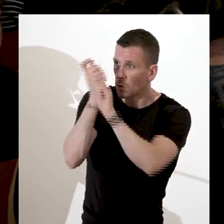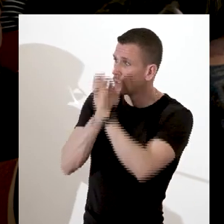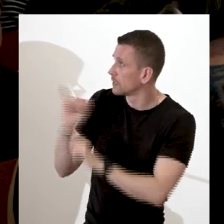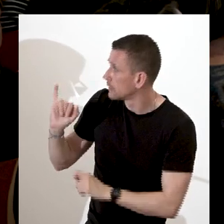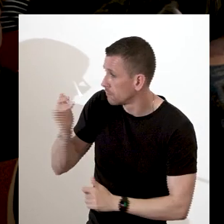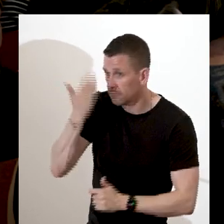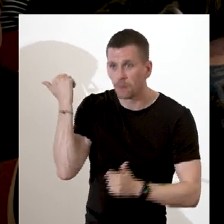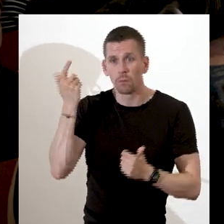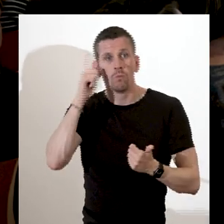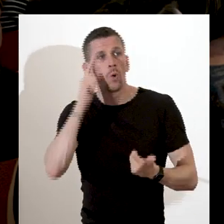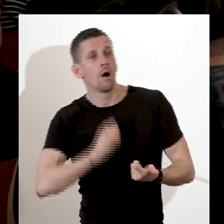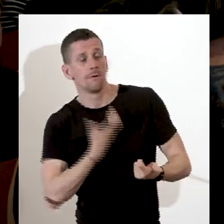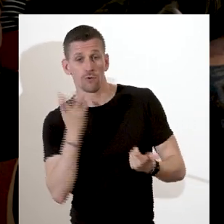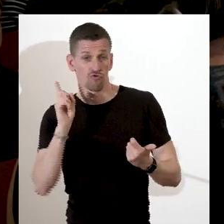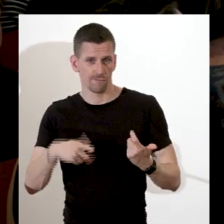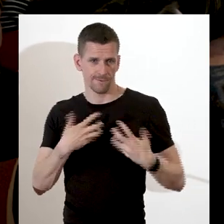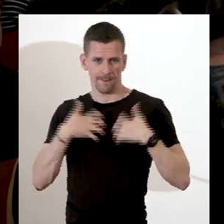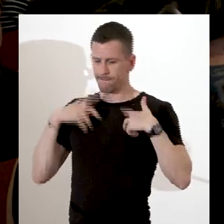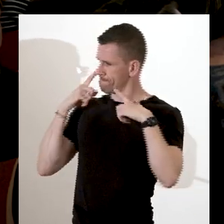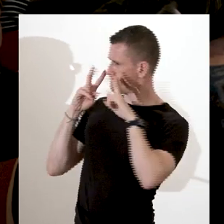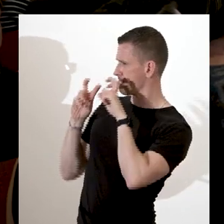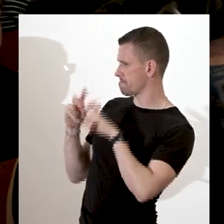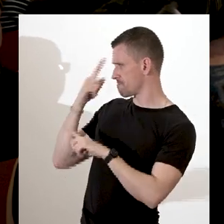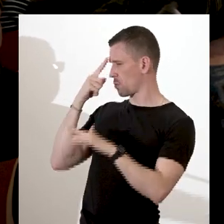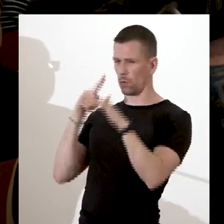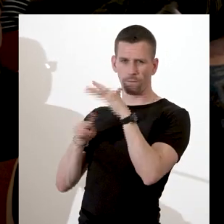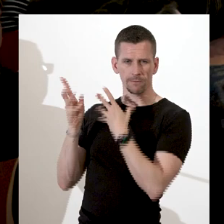réalisé ces sculptures et